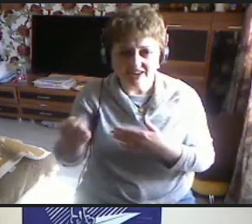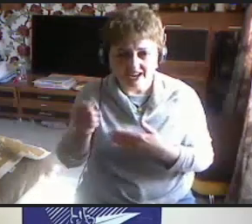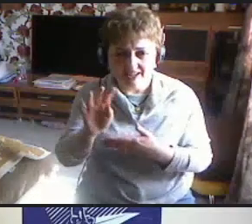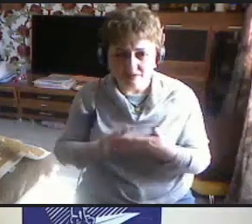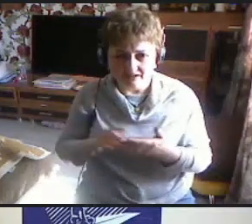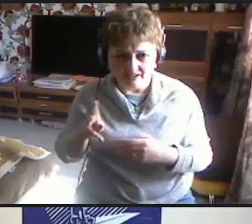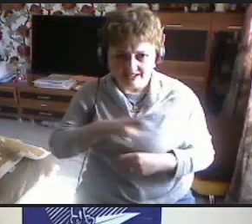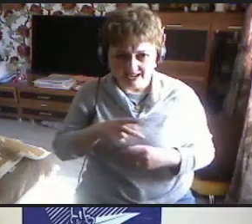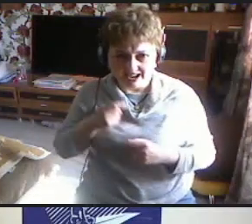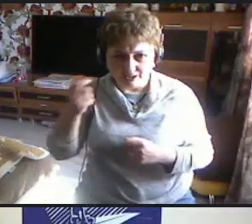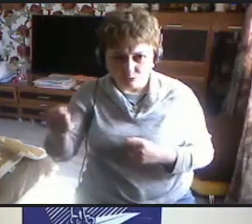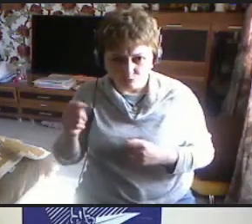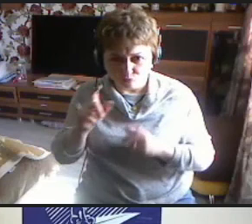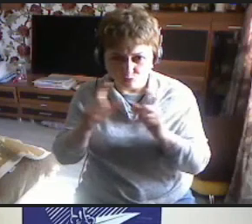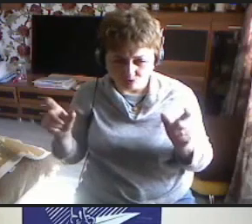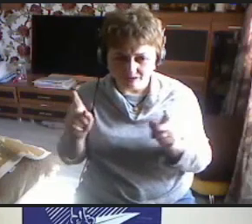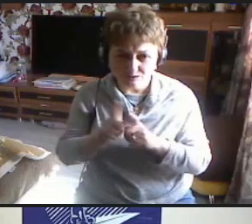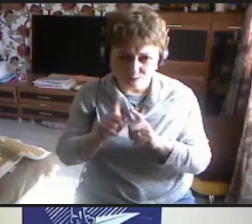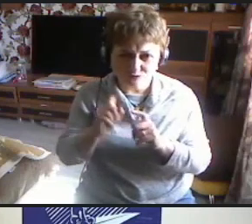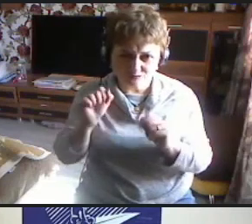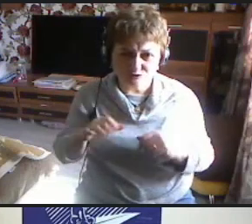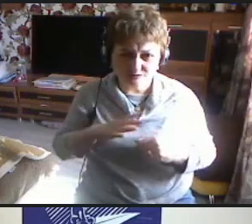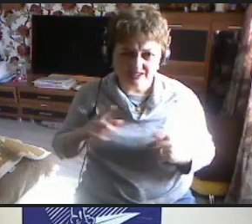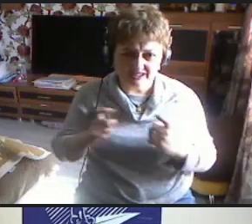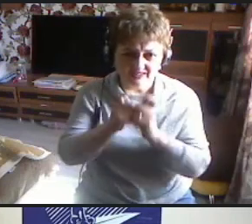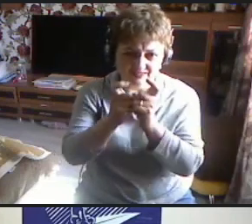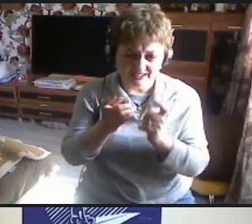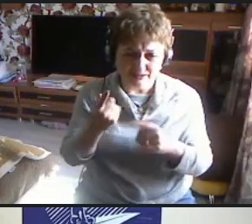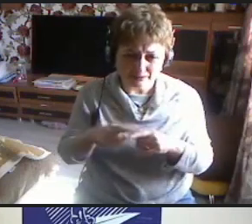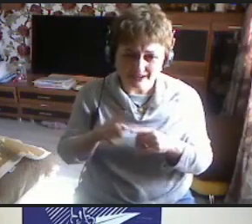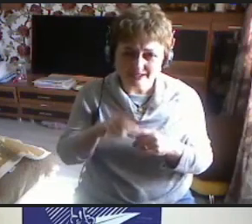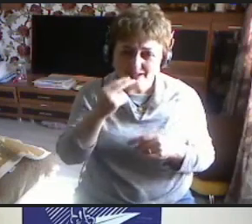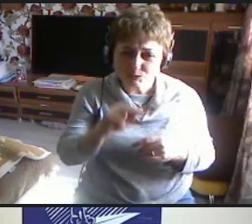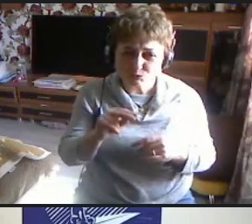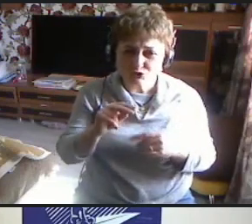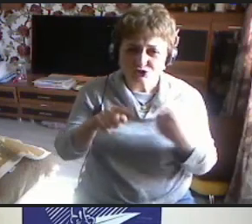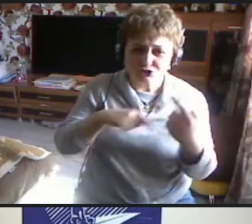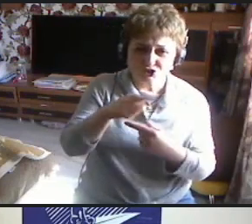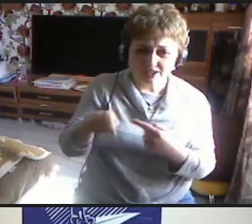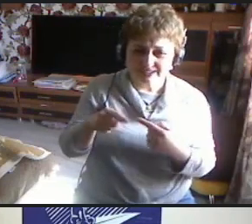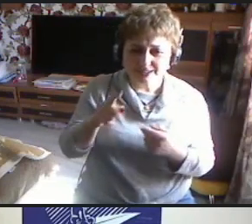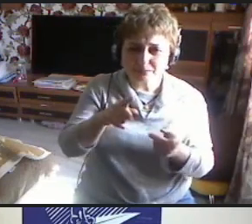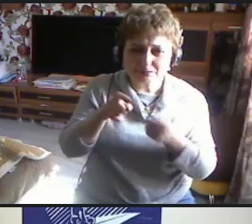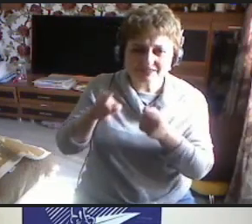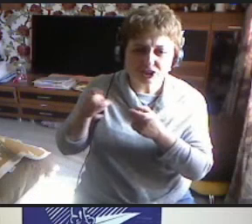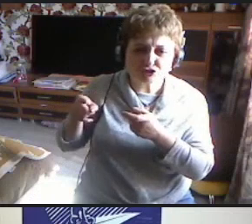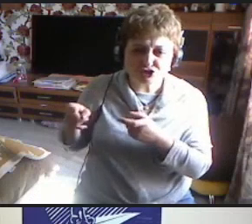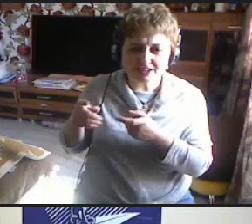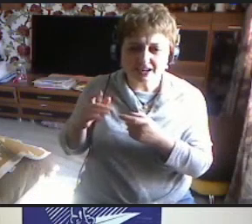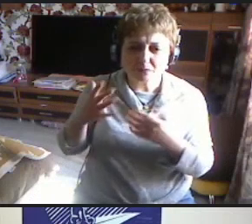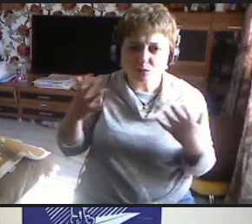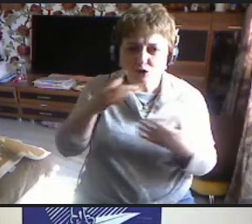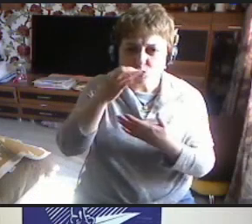школы, тоже может назреть конфликт. Поэтому лучше идти через привлечение более опытных